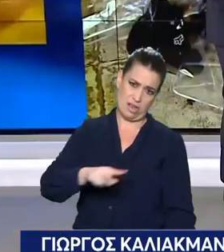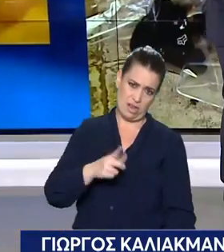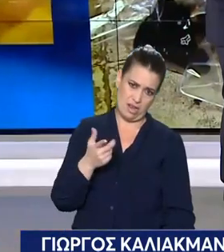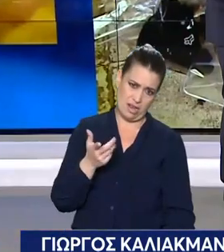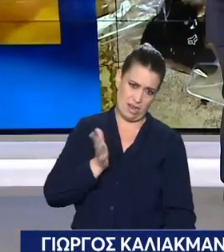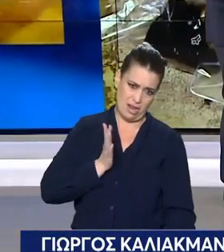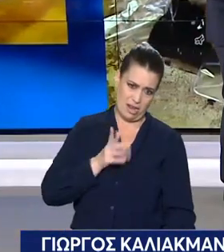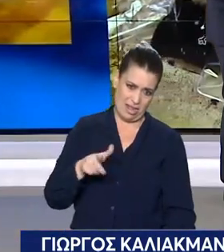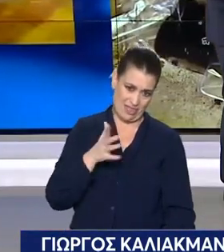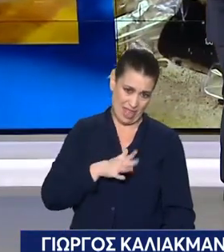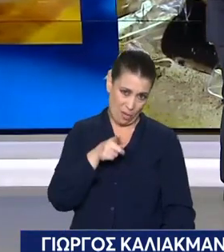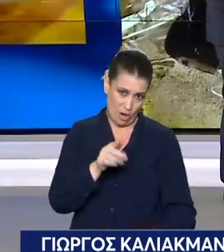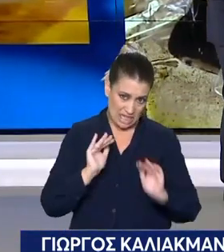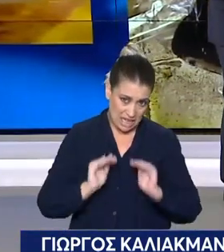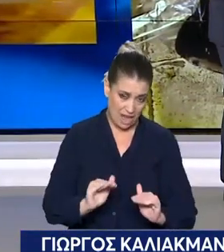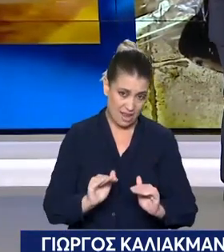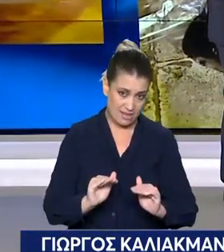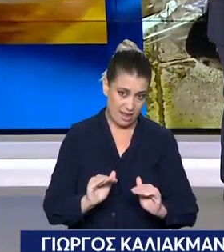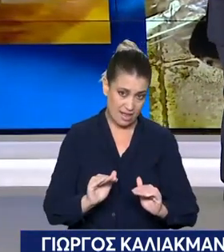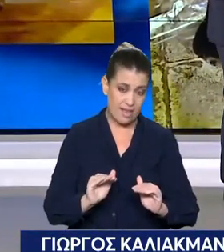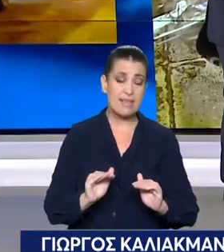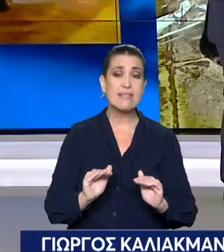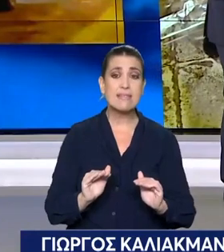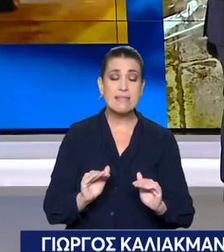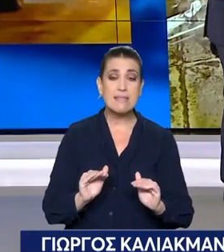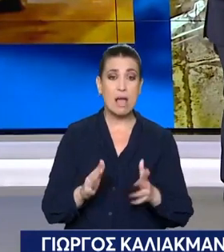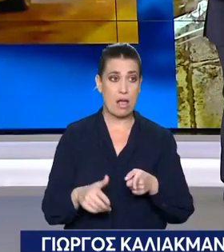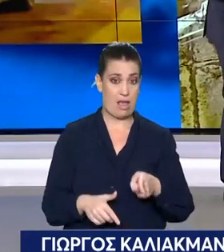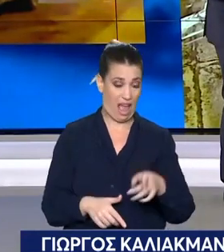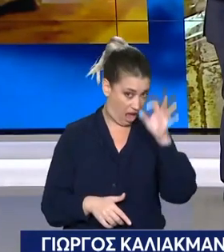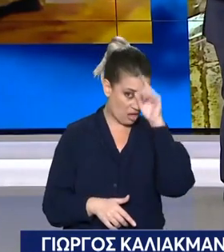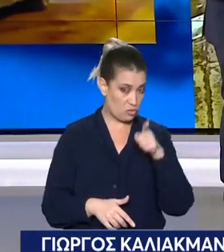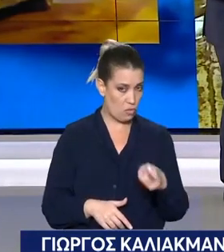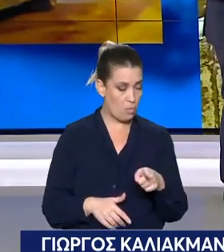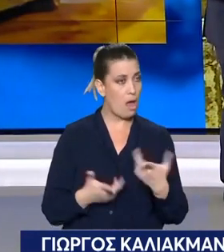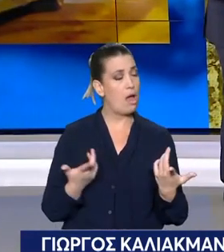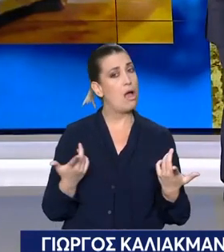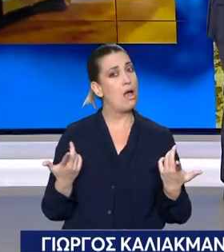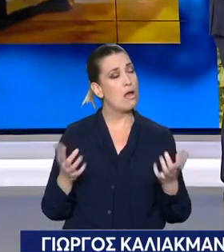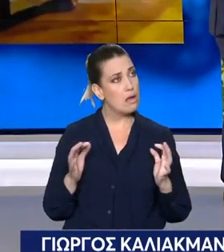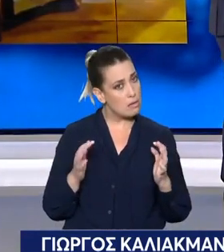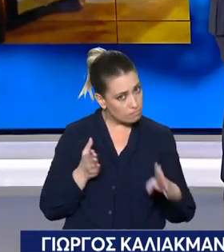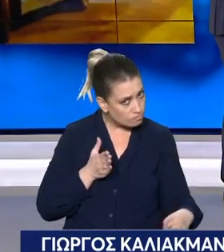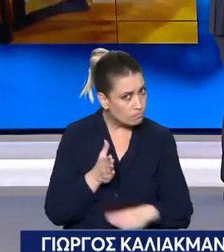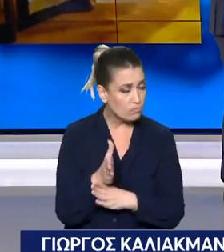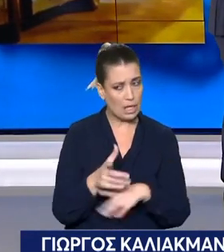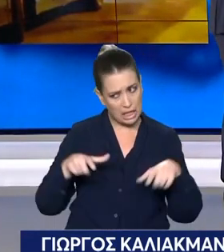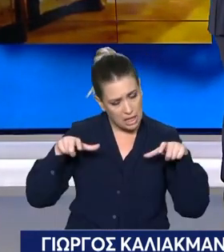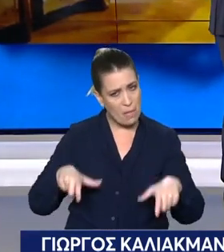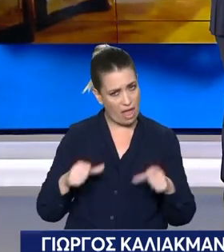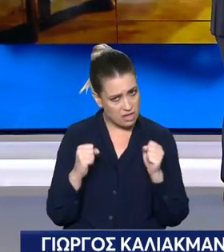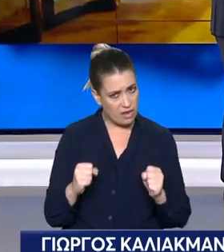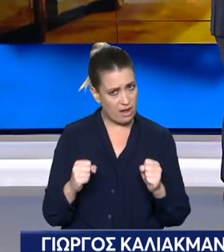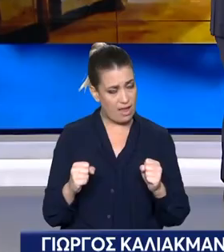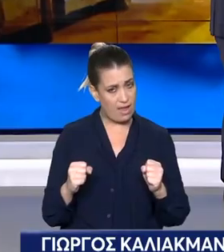τίποτα. Τώρα, μπορεί να το αντιμετωπίσει μόνο η ελληνική αστυνομία. Η αστυνομία πάλι στα γήπεδα. Είδατε, έγινε η αστυνομία